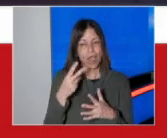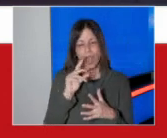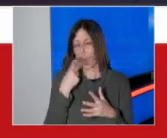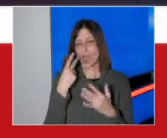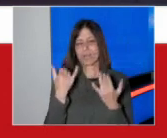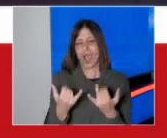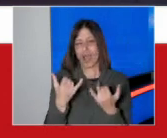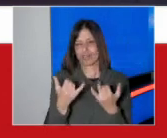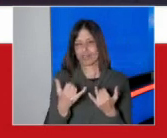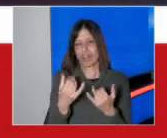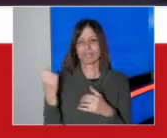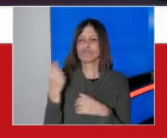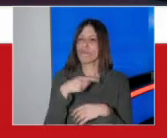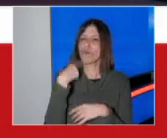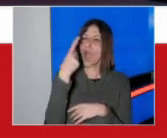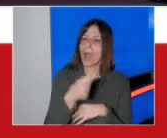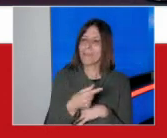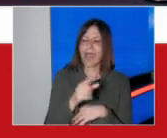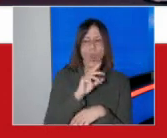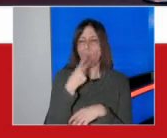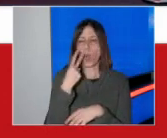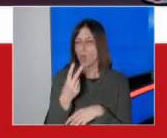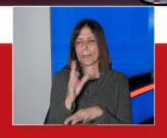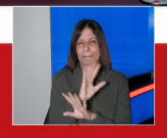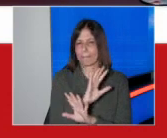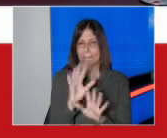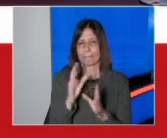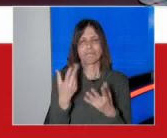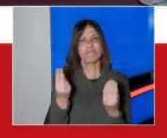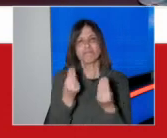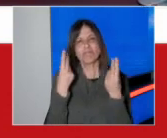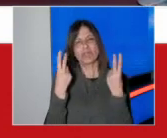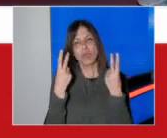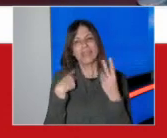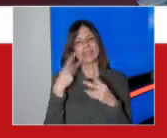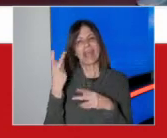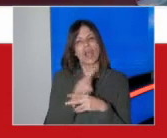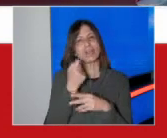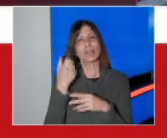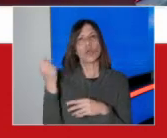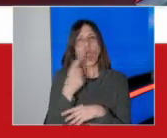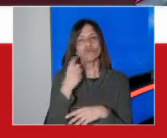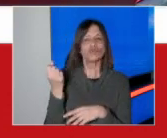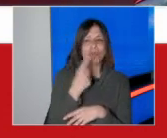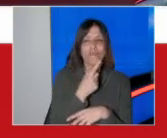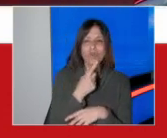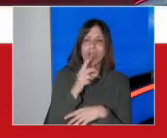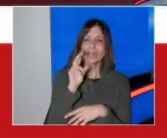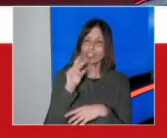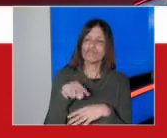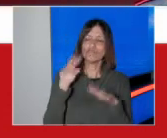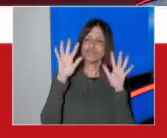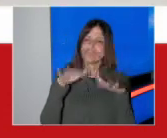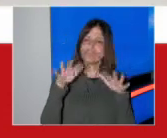כרגע, בשבוע הבא, אנחנו לא רואים מערכת משמעותית. התרגלנו שכמעט כל שבוע אנחנו עם איזושהי